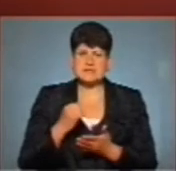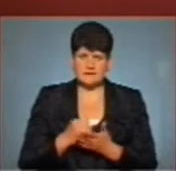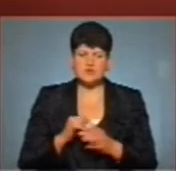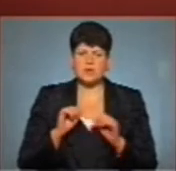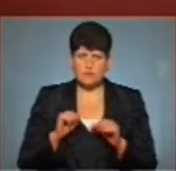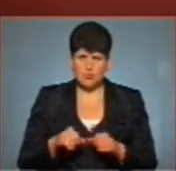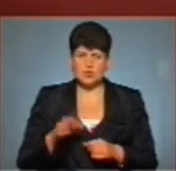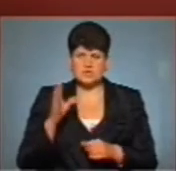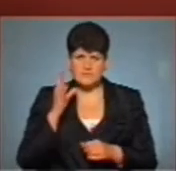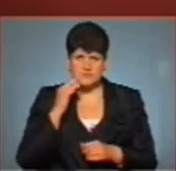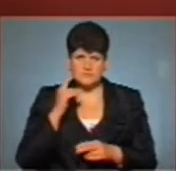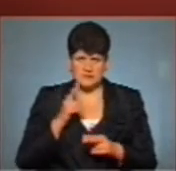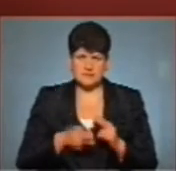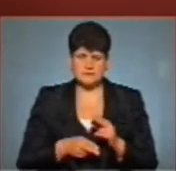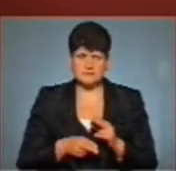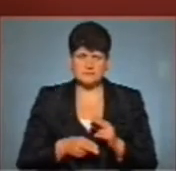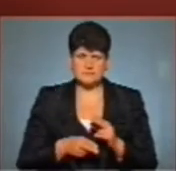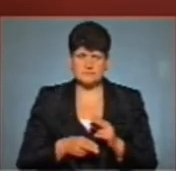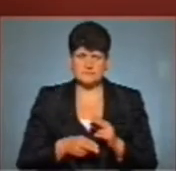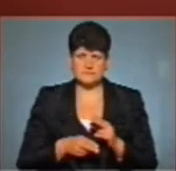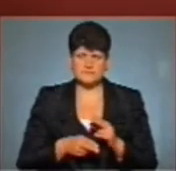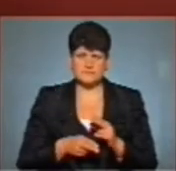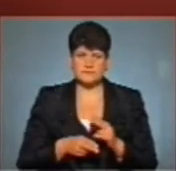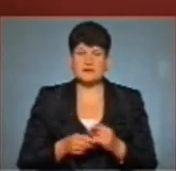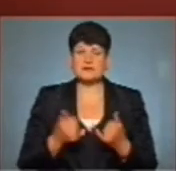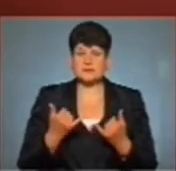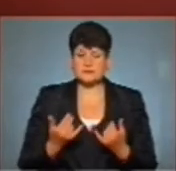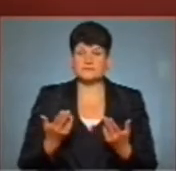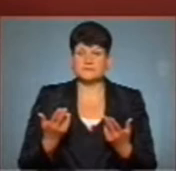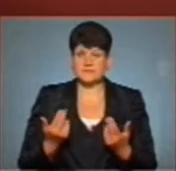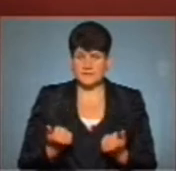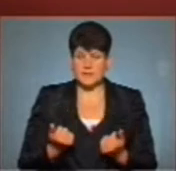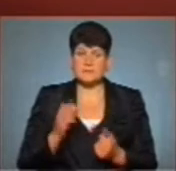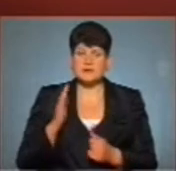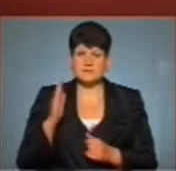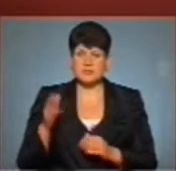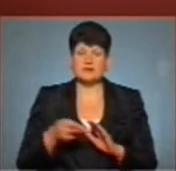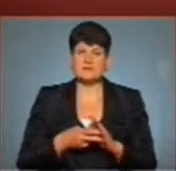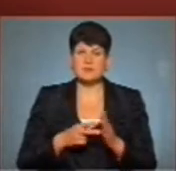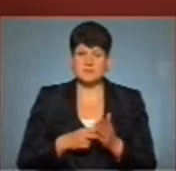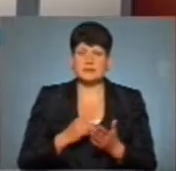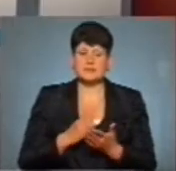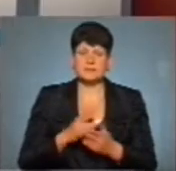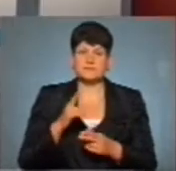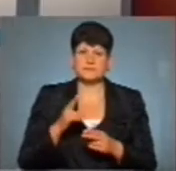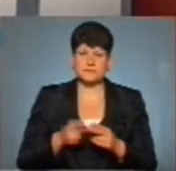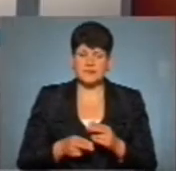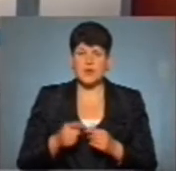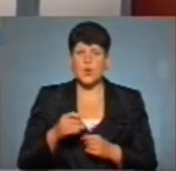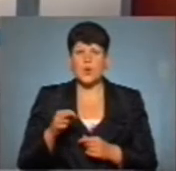вважати остаточним варіантом? Наразі так. Тобто перспективний план є остаточний,